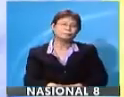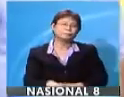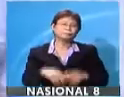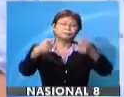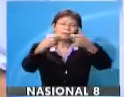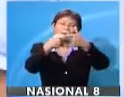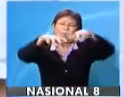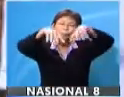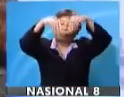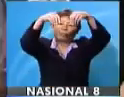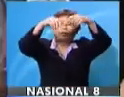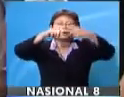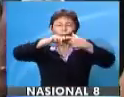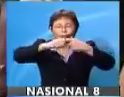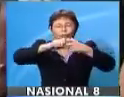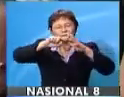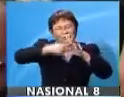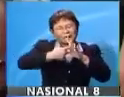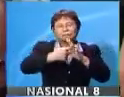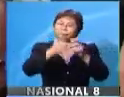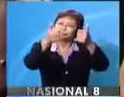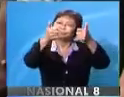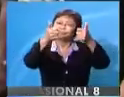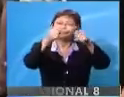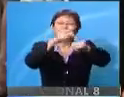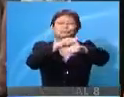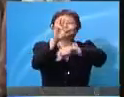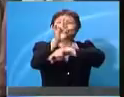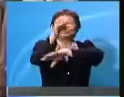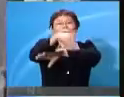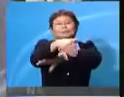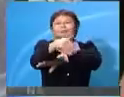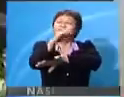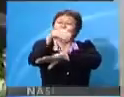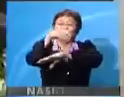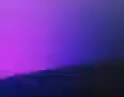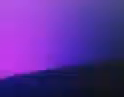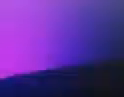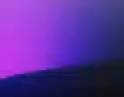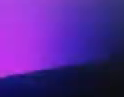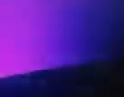Bekalan elektrik dilaporkan mula pulih pada pukul 7 malam tadi.